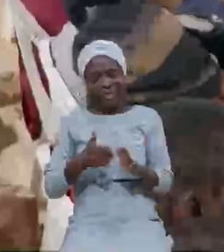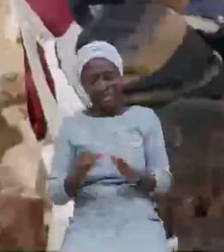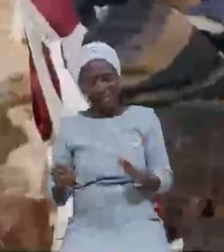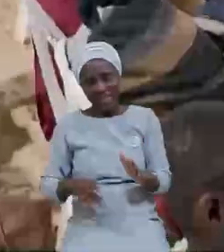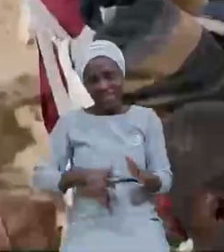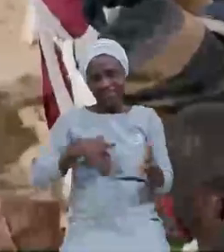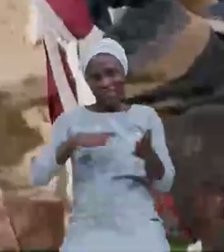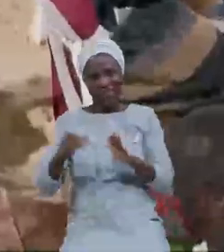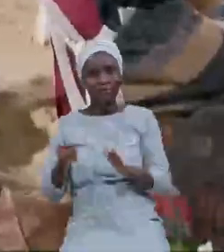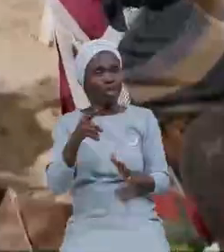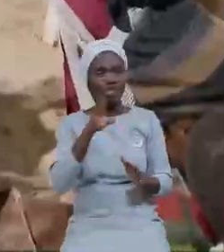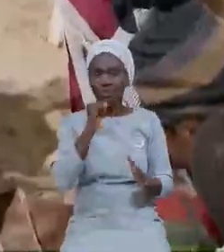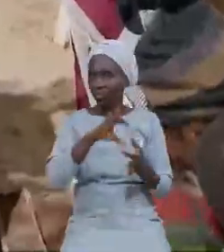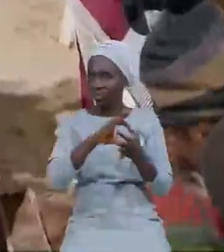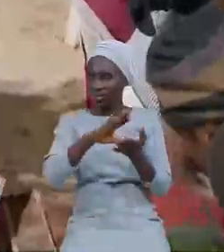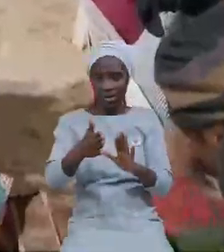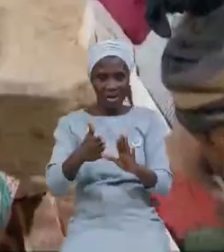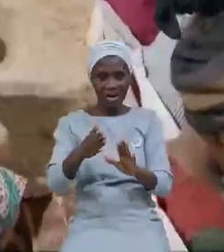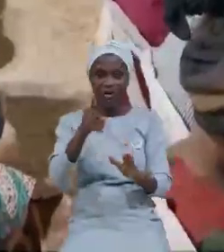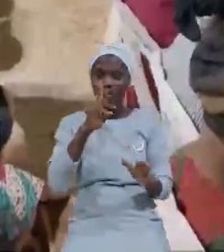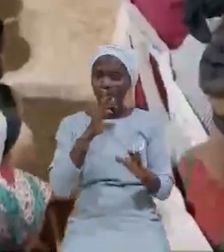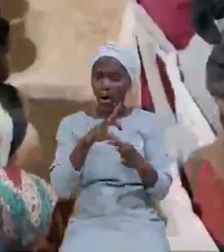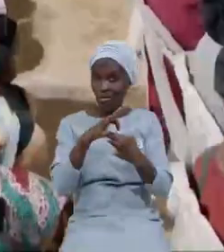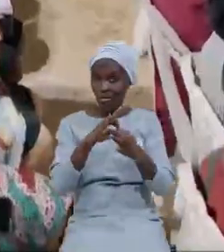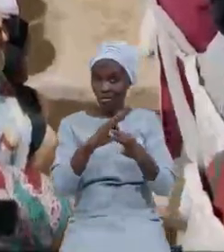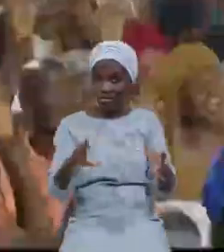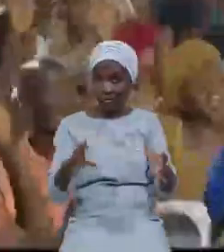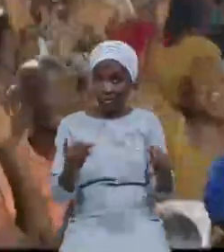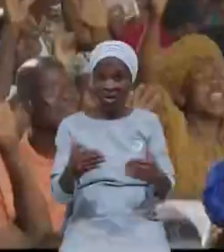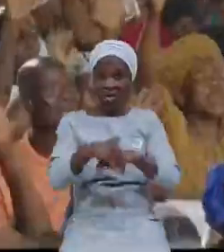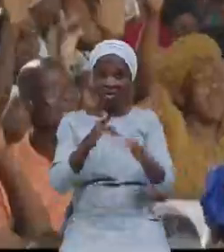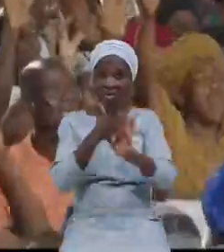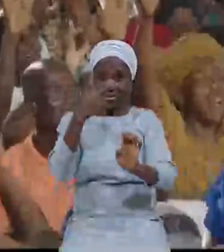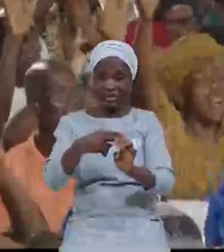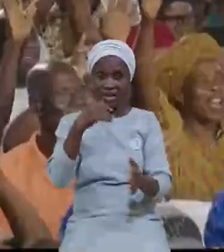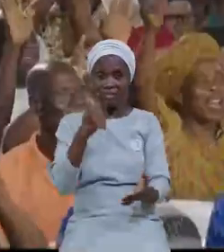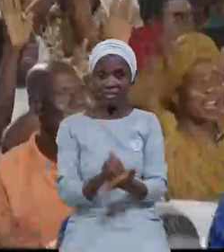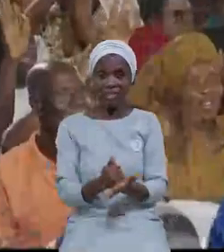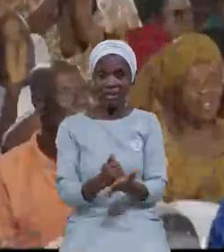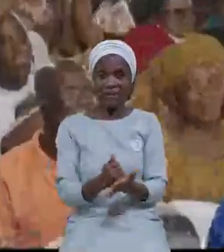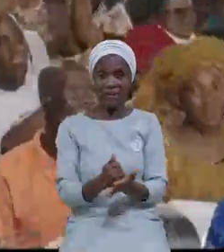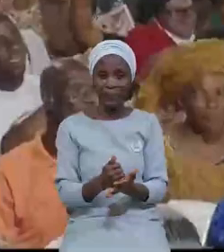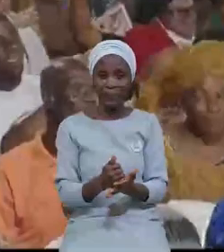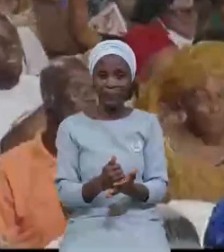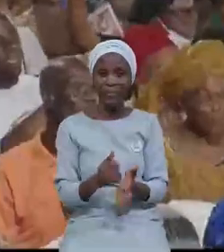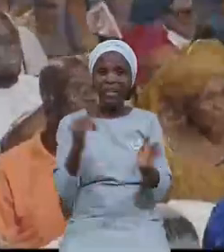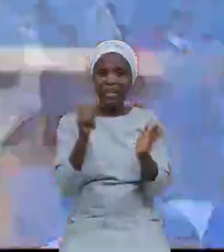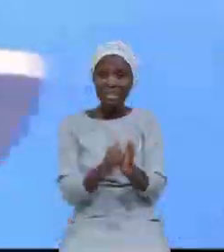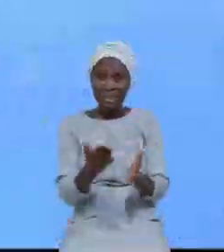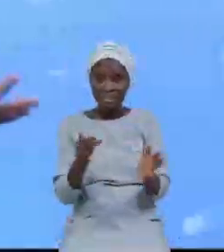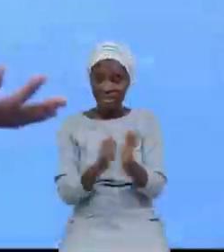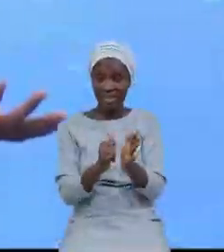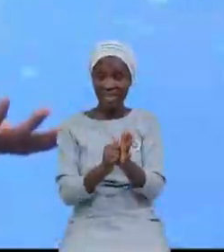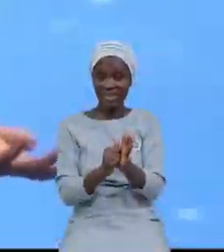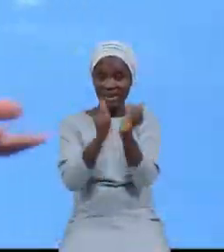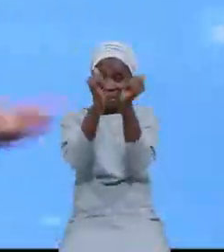pas mourir tu es délié ce soir au nom de Jésus cette chose